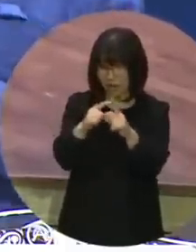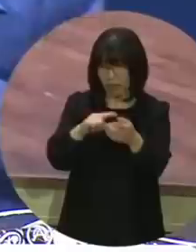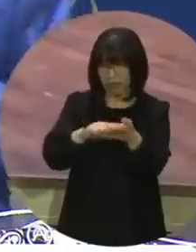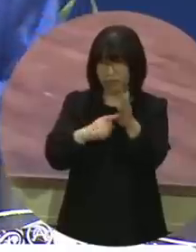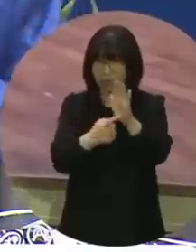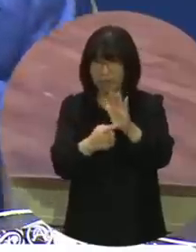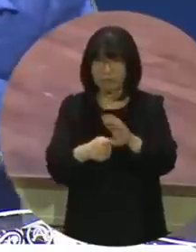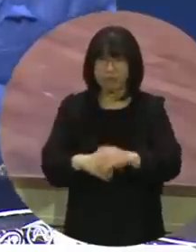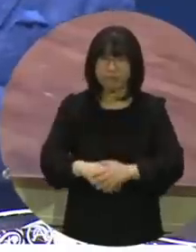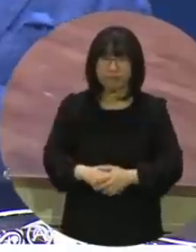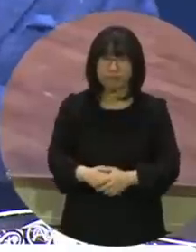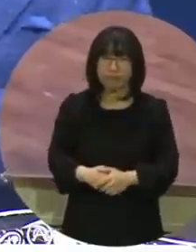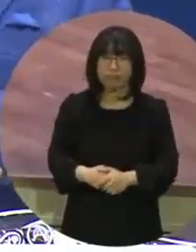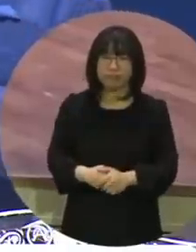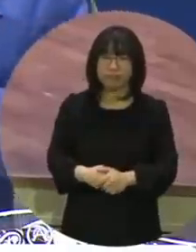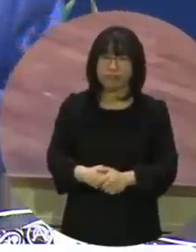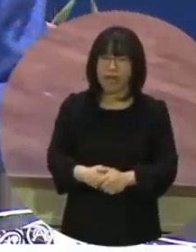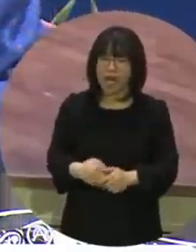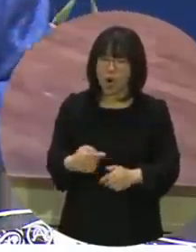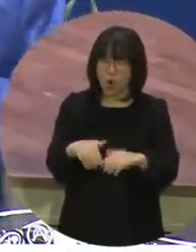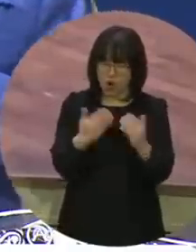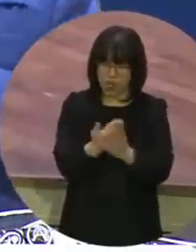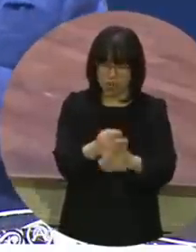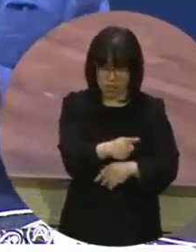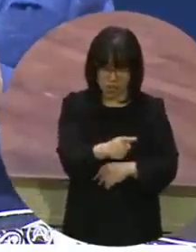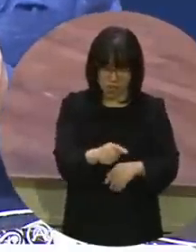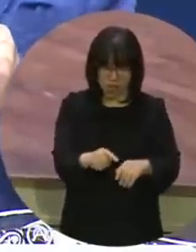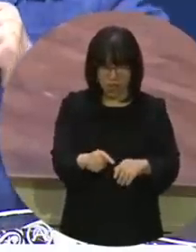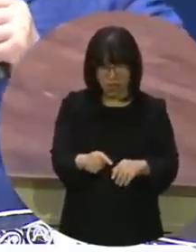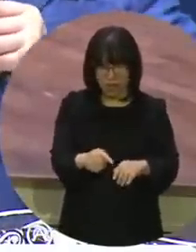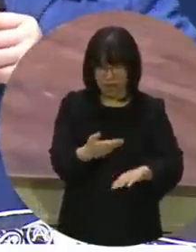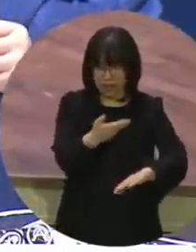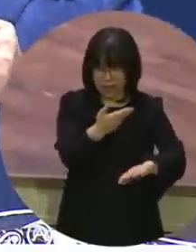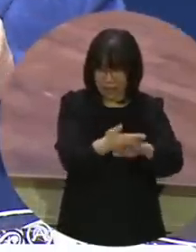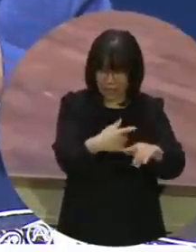나와버렸어요. 이 기업의 특징이 뭐냐?